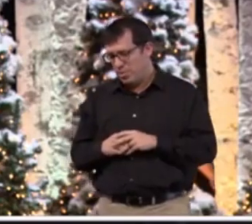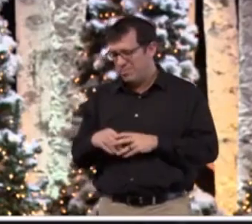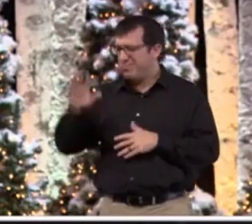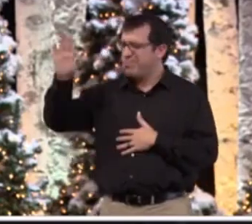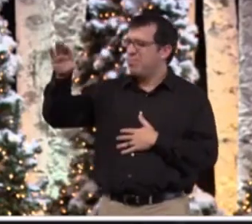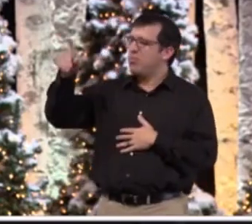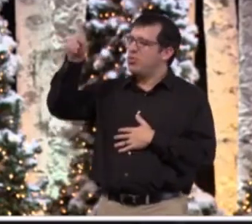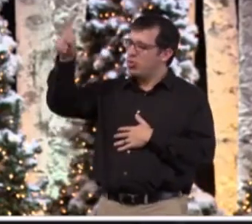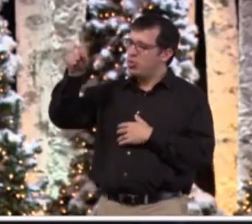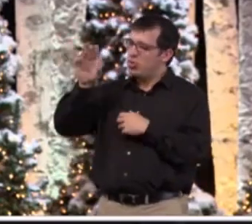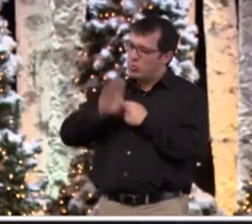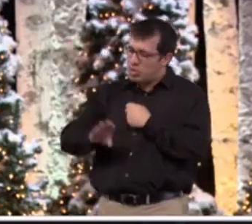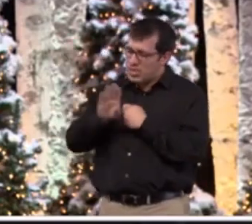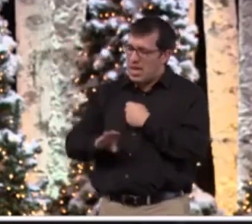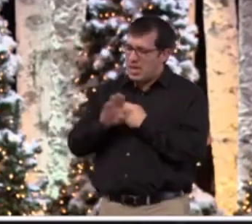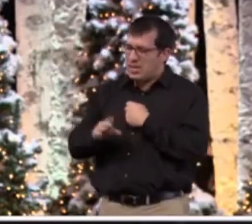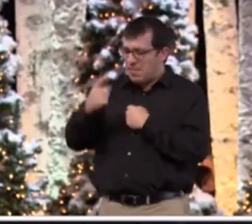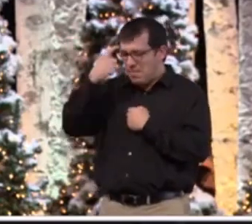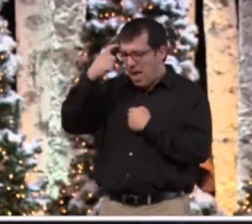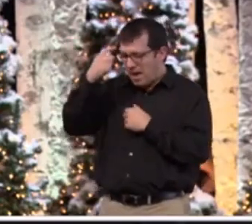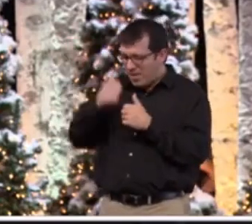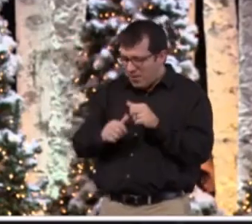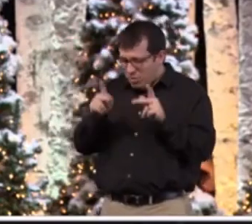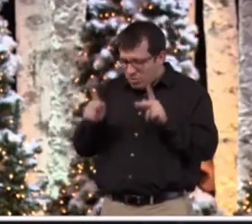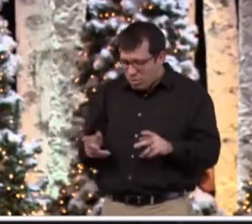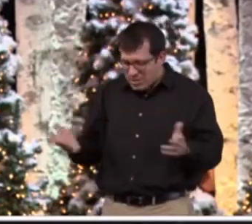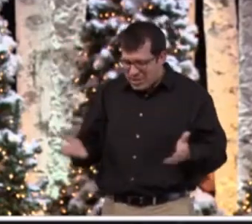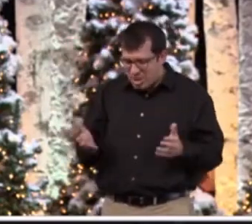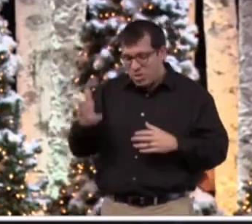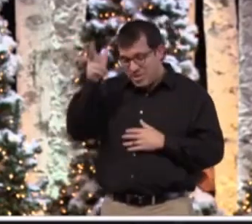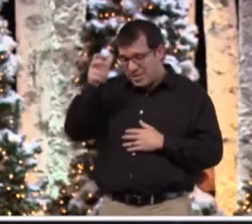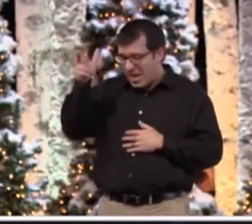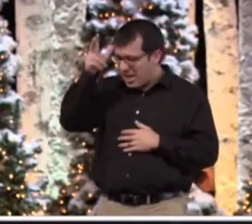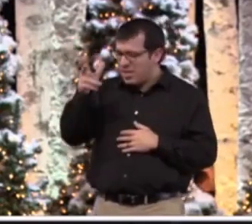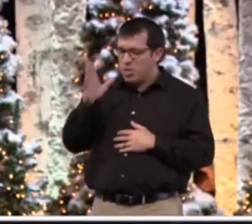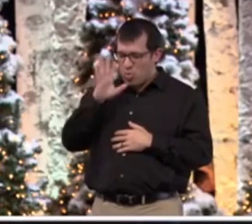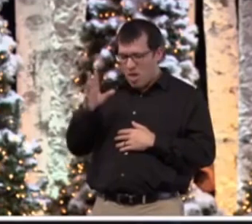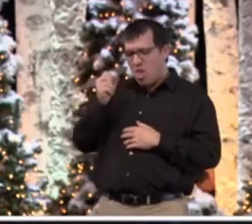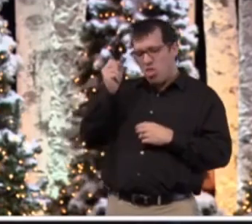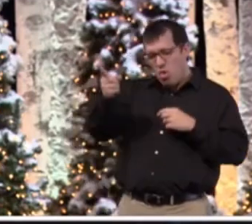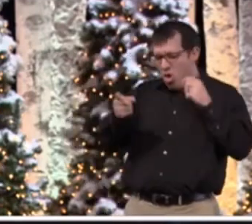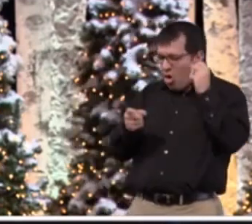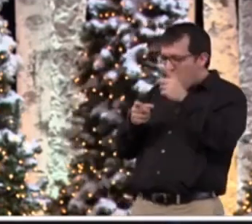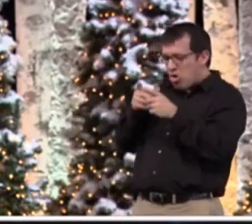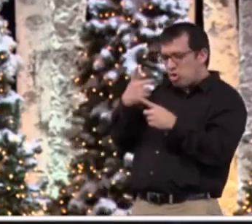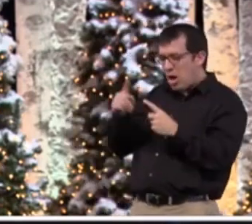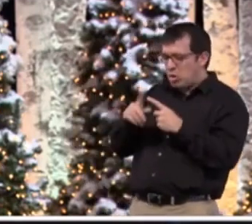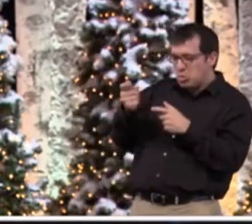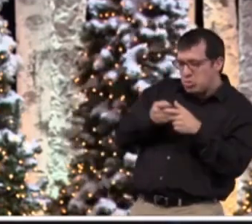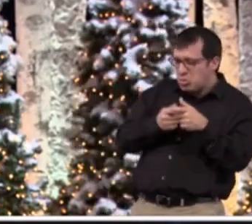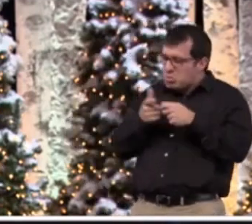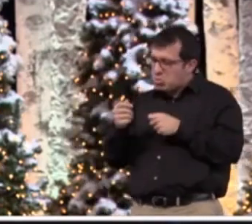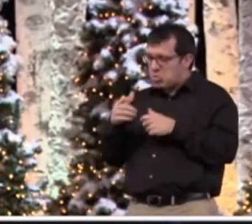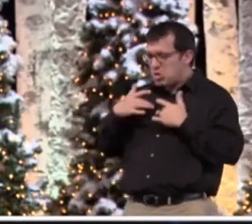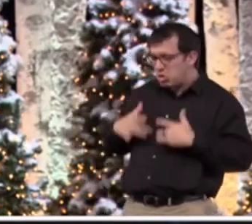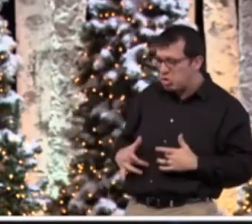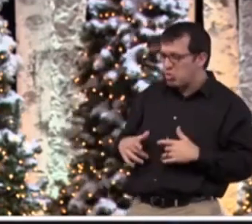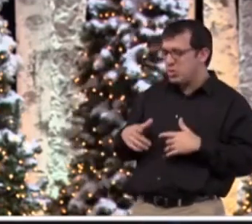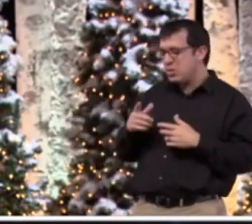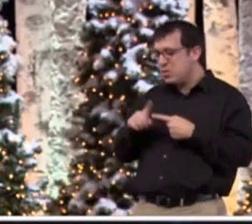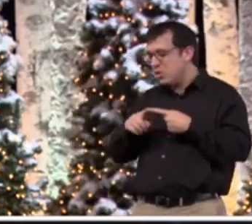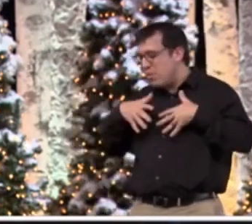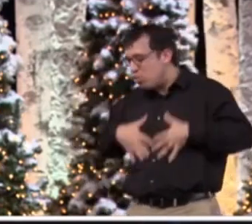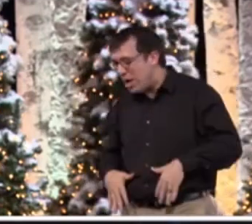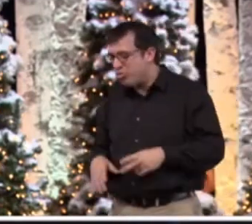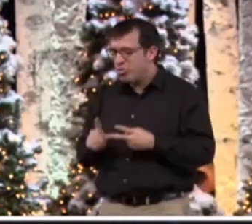यहाँ भएको हरेक व्यक्तिको मनलाई रक्षा गर्नुहोस् भनी म प्रार्थना गर्छु। शैतानले निरुत्साहको भाला, निराशाको